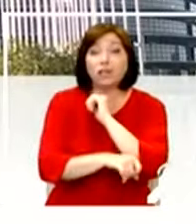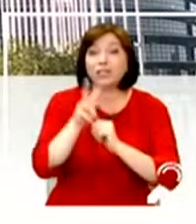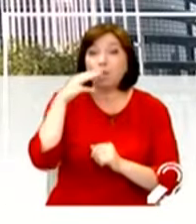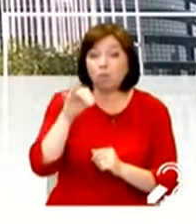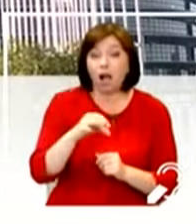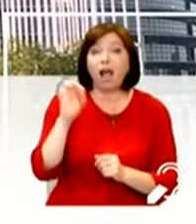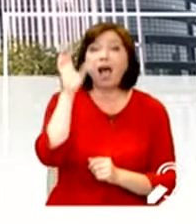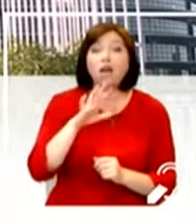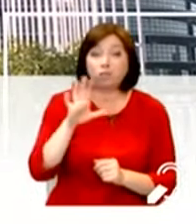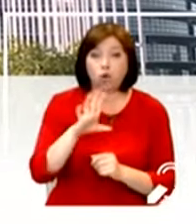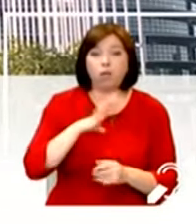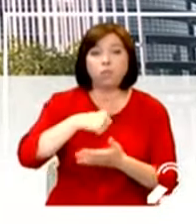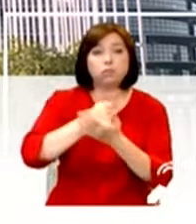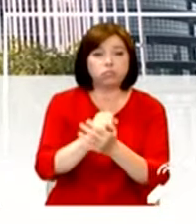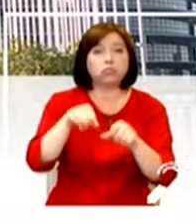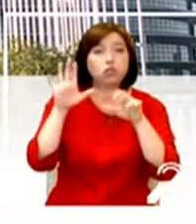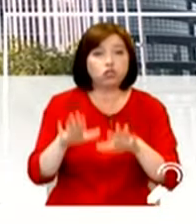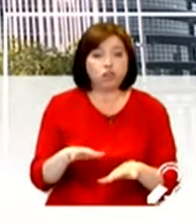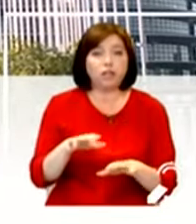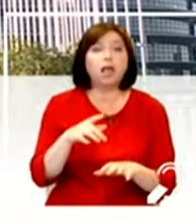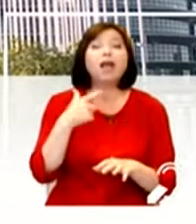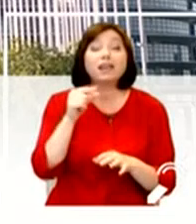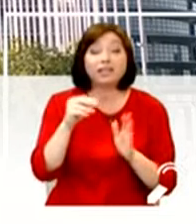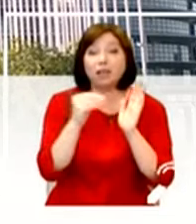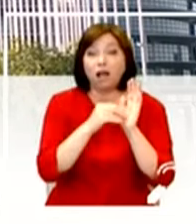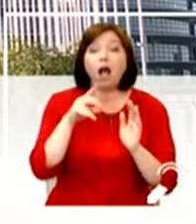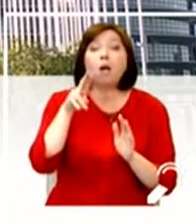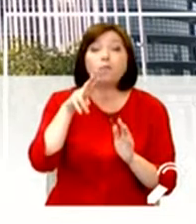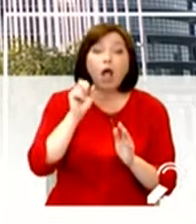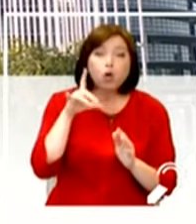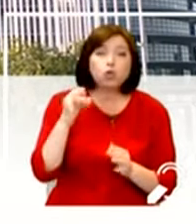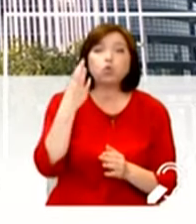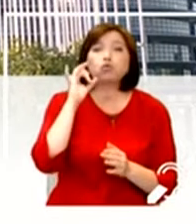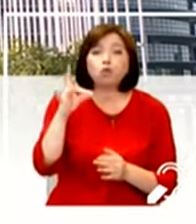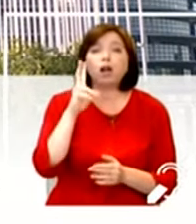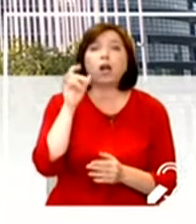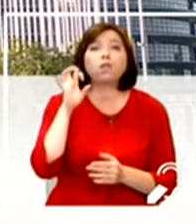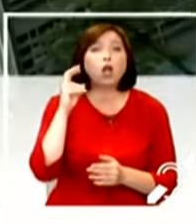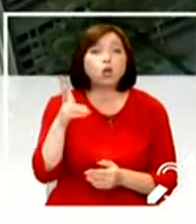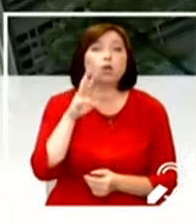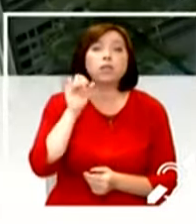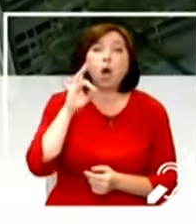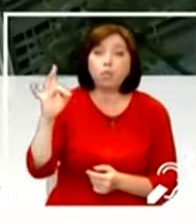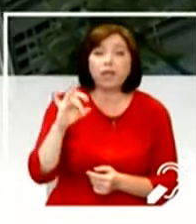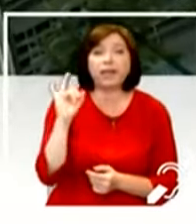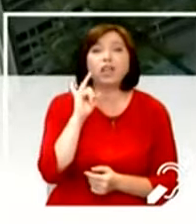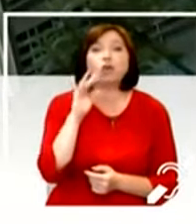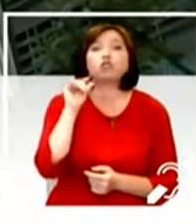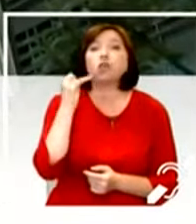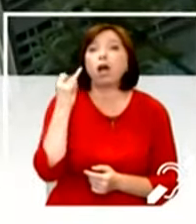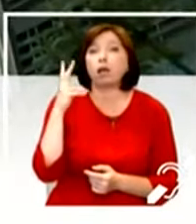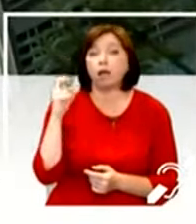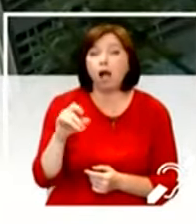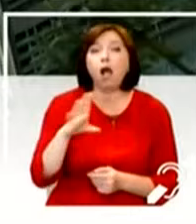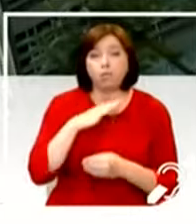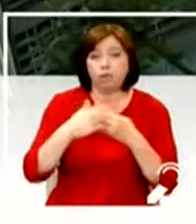lunii mai, Uniunea Europeană a adoptat o hotărâre prin care Vladimir Plahotniuc, Ilan Șor, Gheorghe Cavcaliuc, Marina Tauber și Igor Cioaica